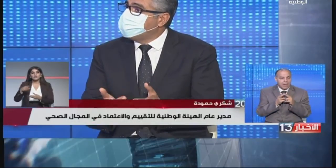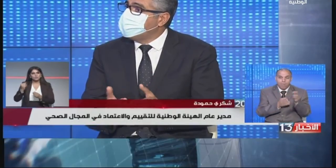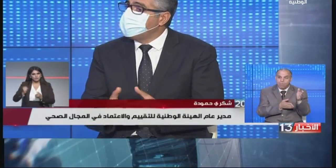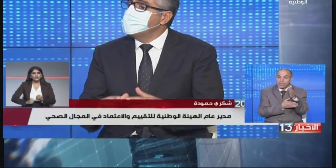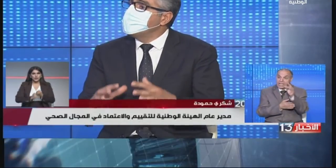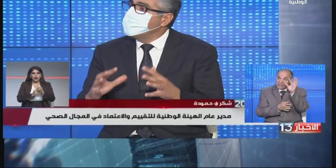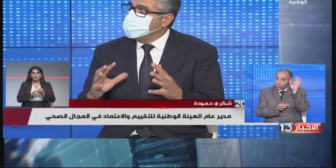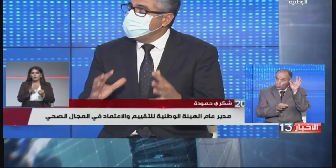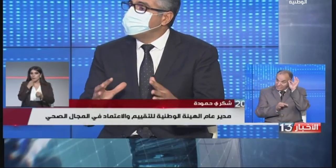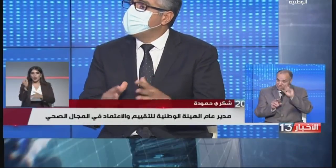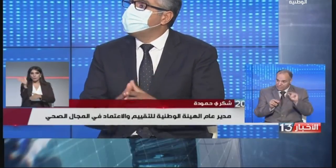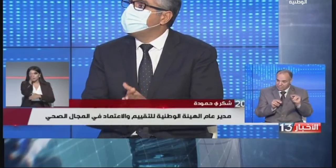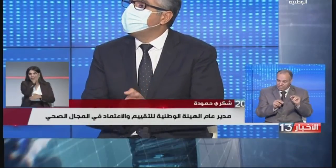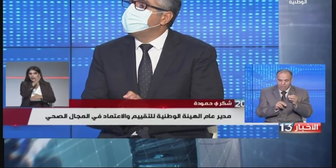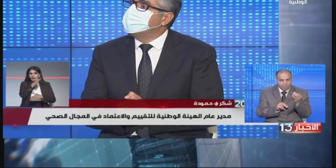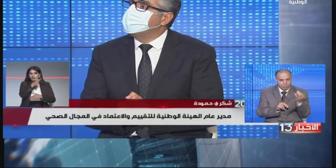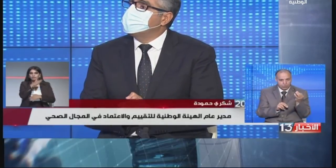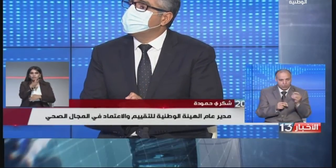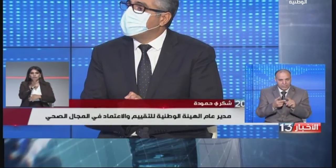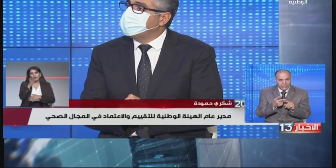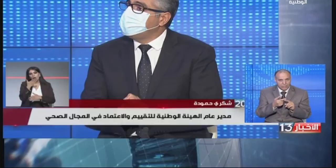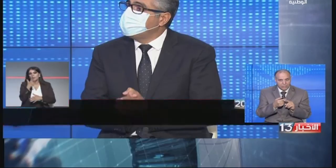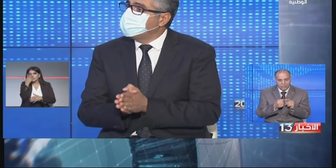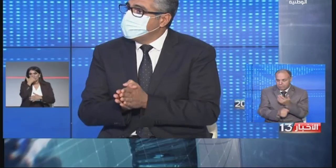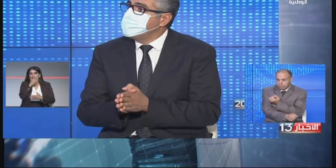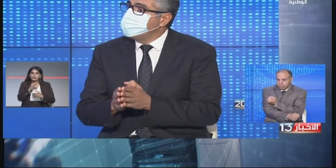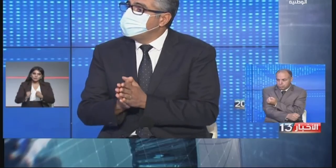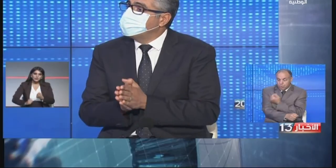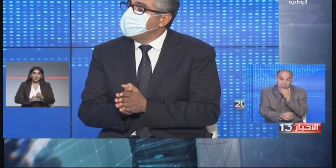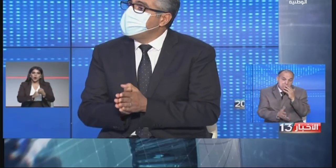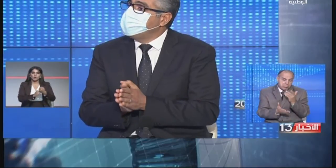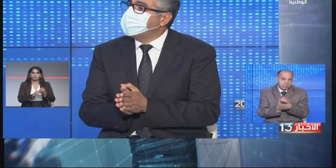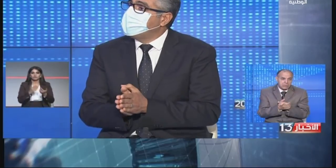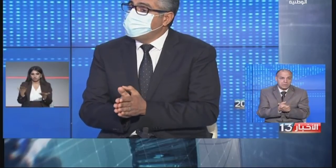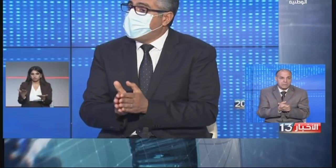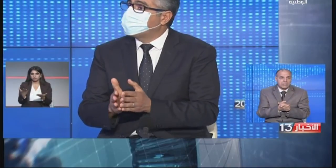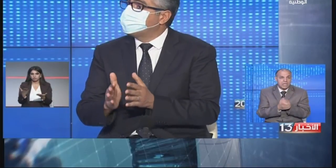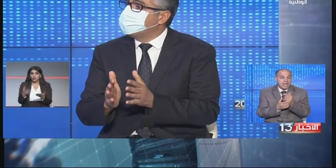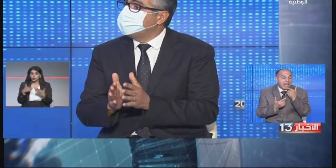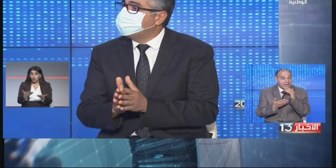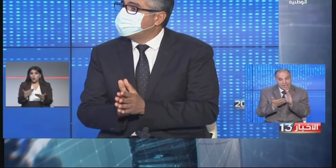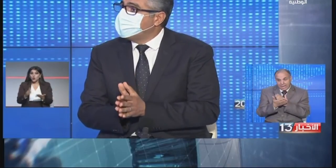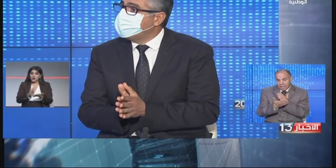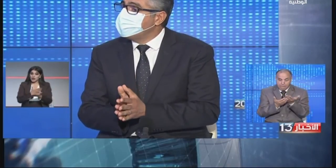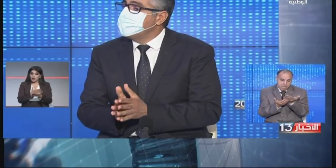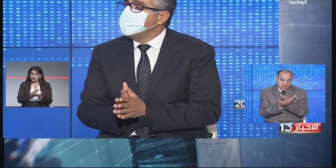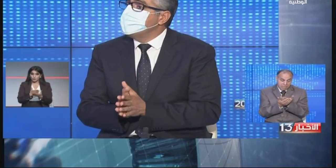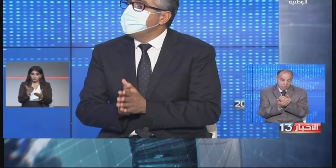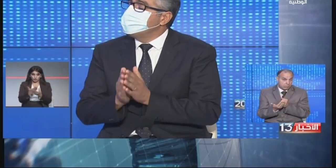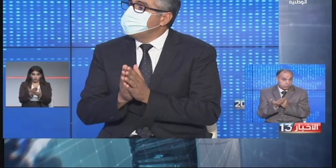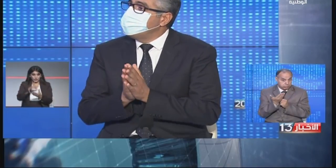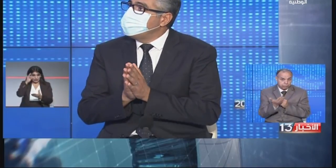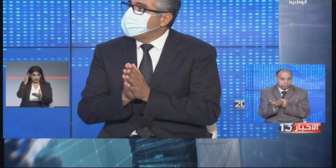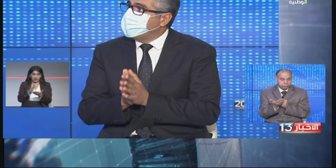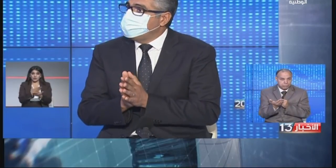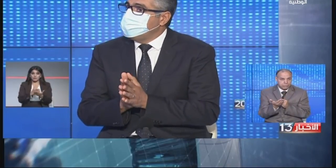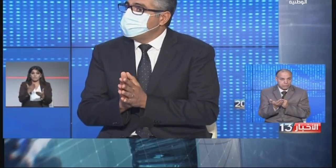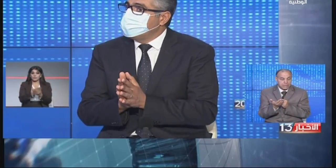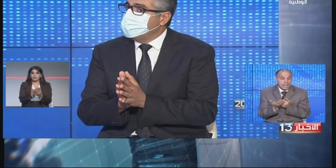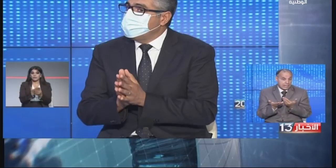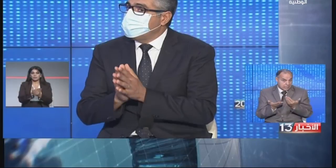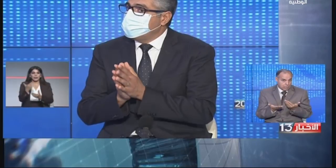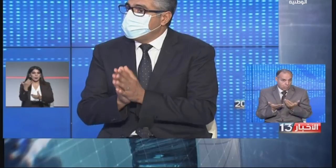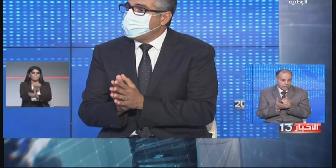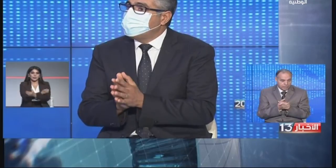اللي كيف نحنا بالنسبه من التلقيح وبالتالي احنا قاعدين حضروا في الملف احنا قاعدين